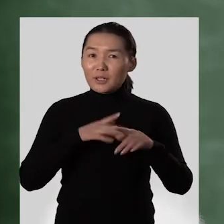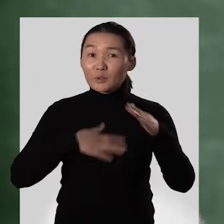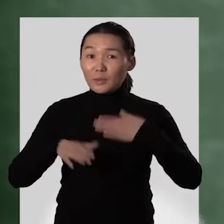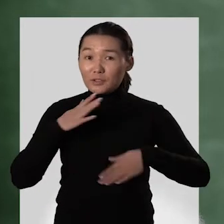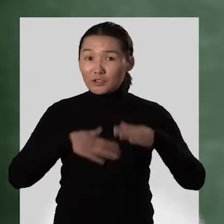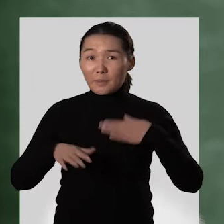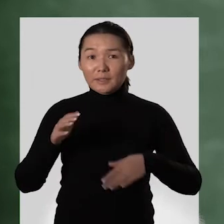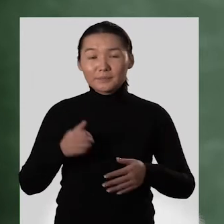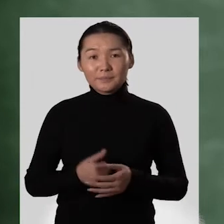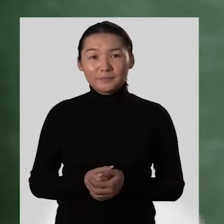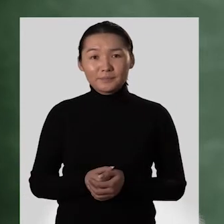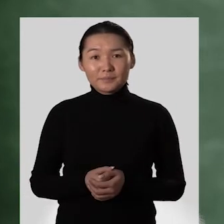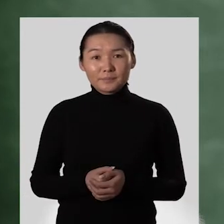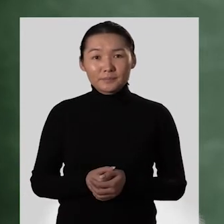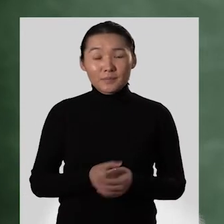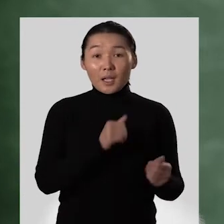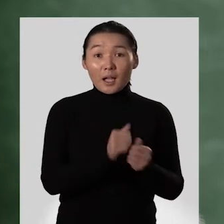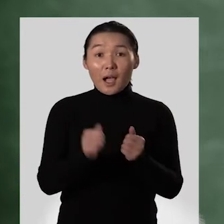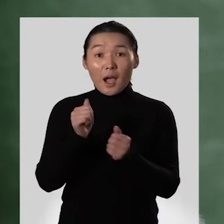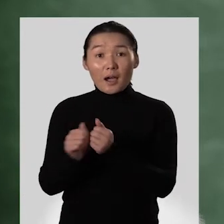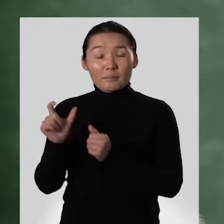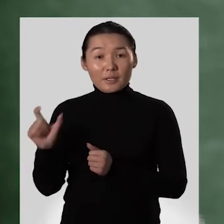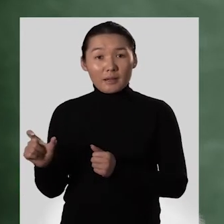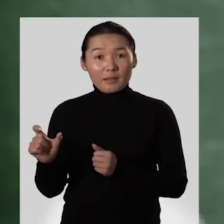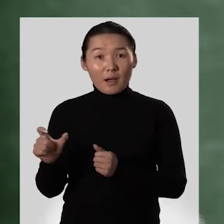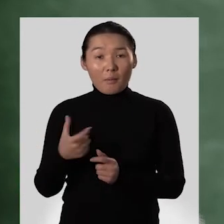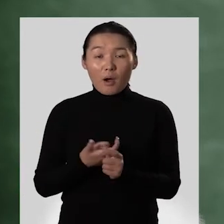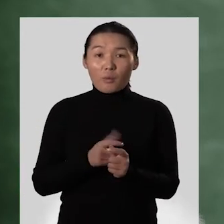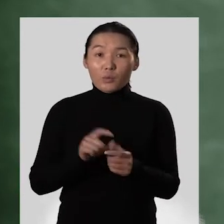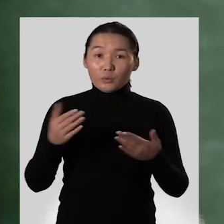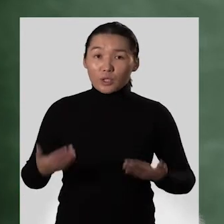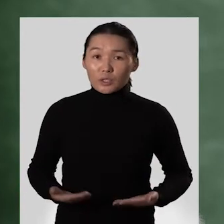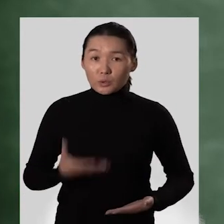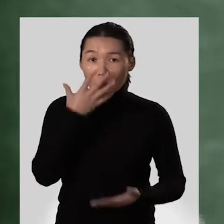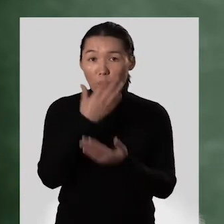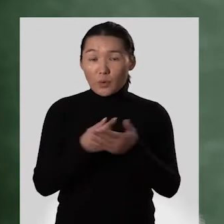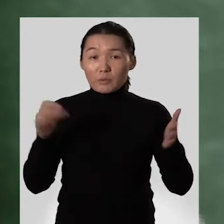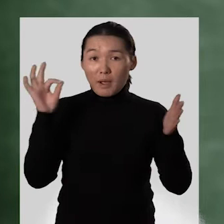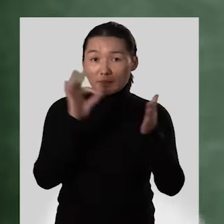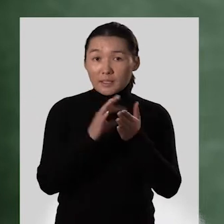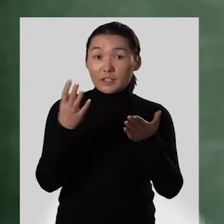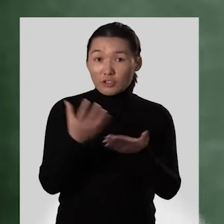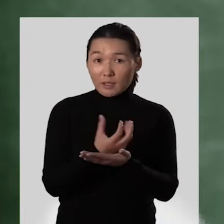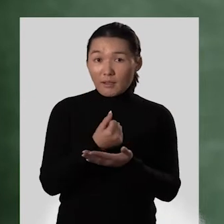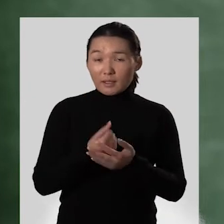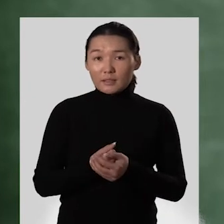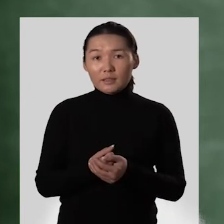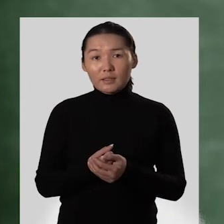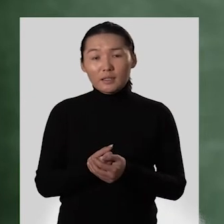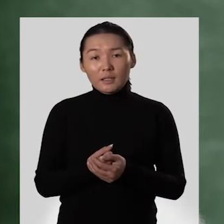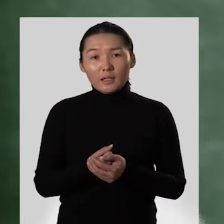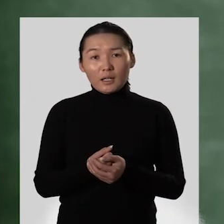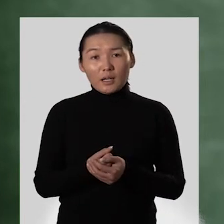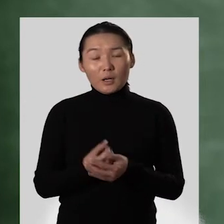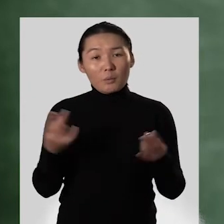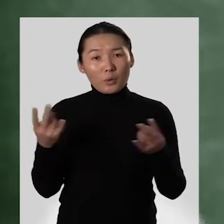кубанычтамын. Ар бир адам бул жашоодо өз максатына жете алат. Болгону каалоо